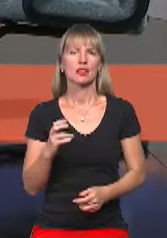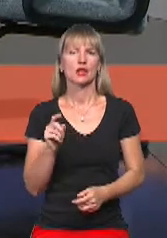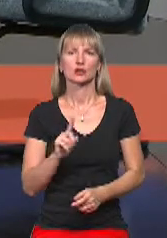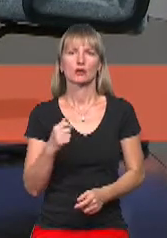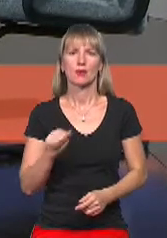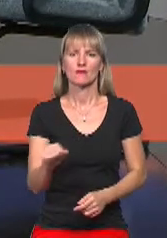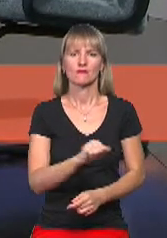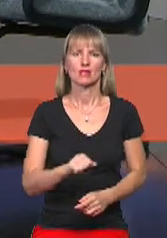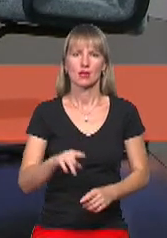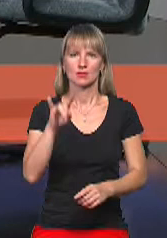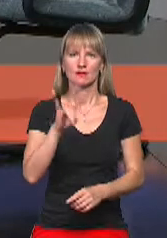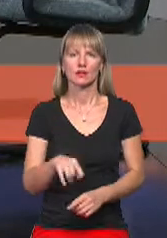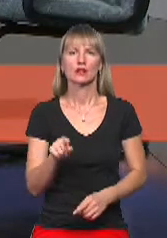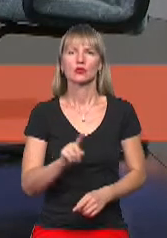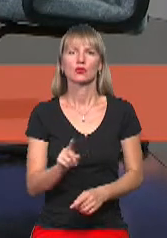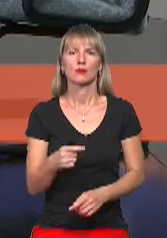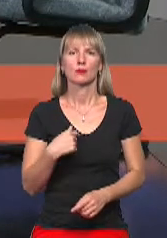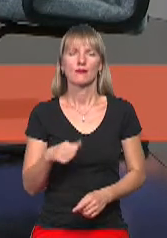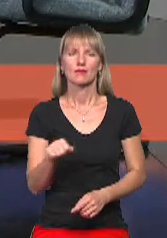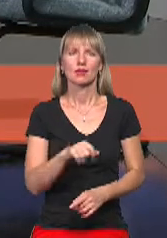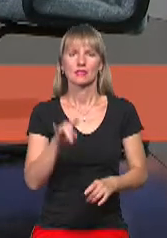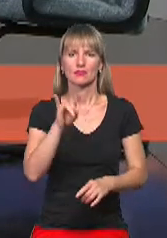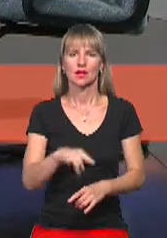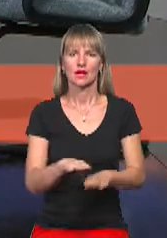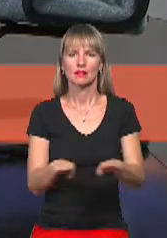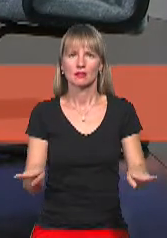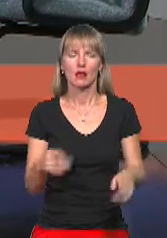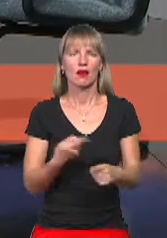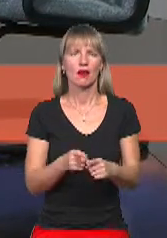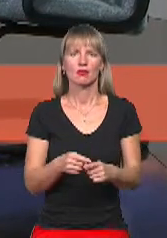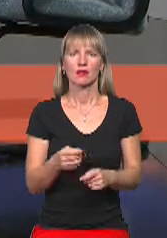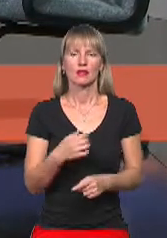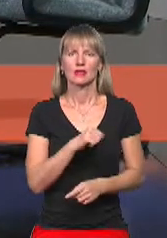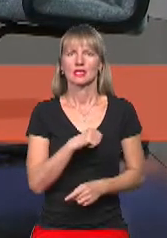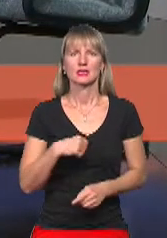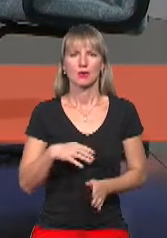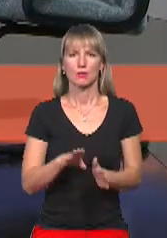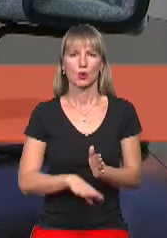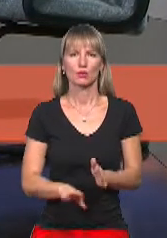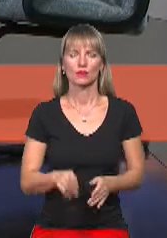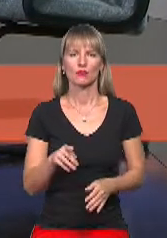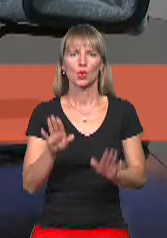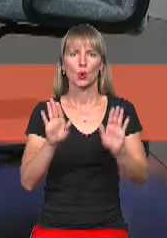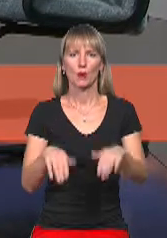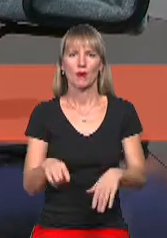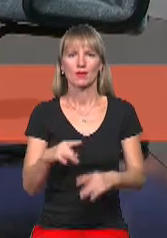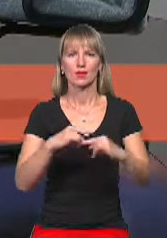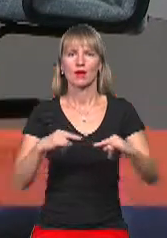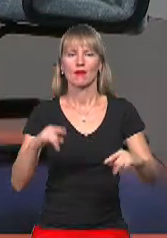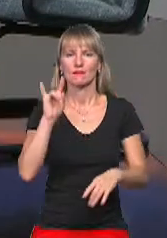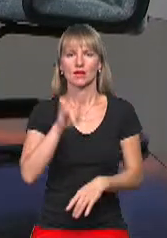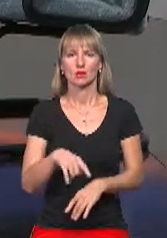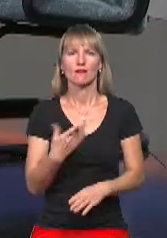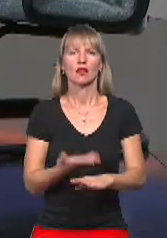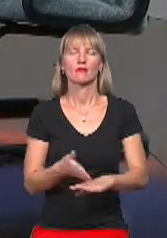ми витираємо з підвіконня. Той, що ми витираємо з підвіконня, це не найгірший варіант, я б так сказала. Він впав отам на підвіконні,